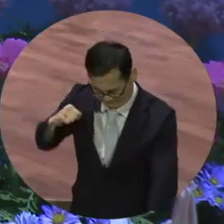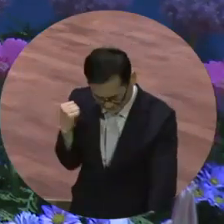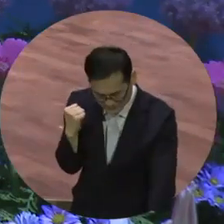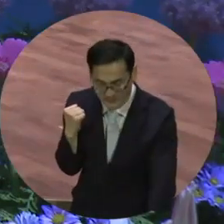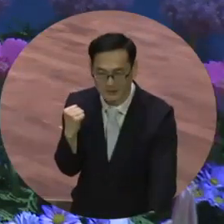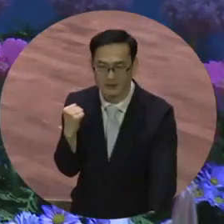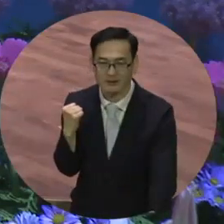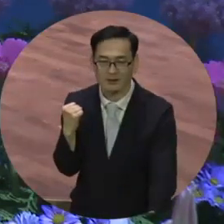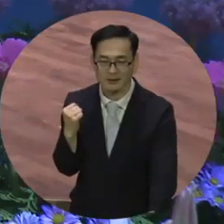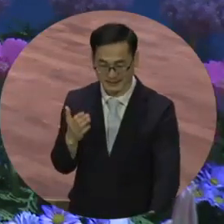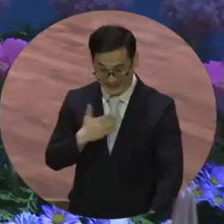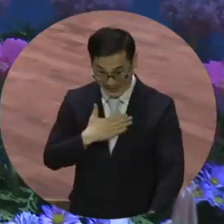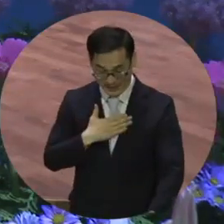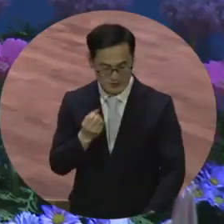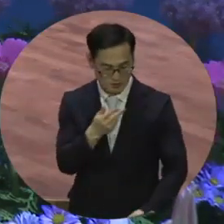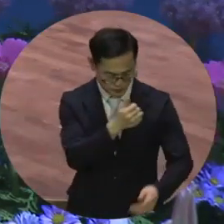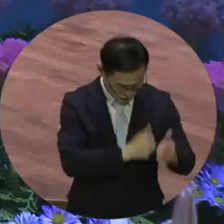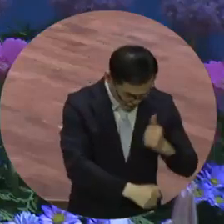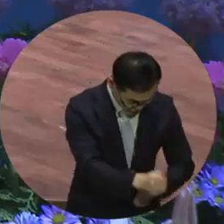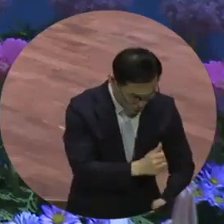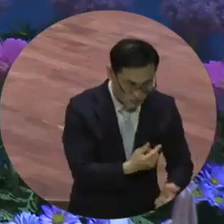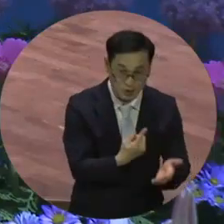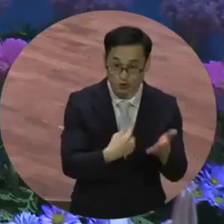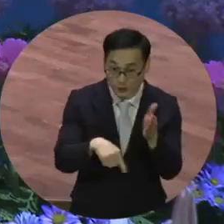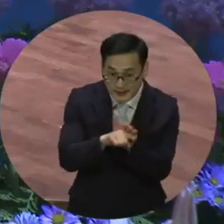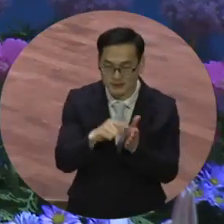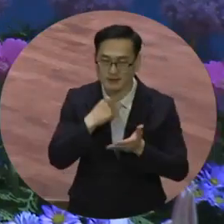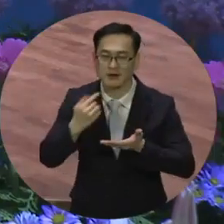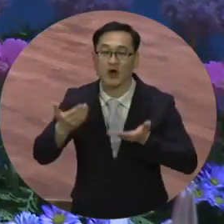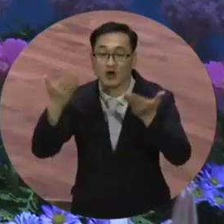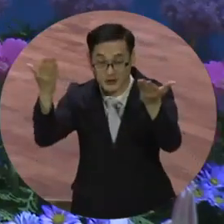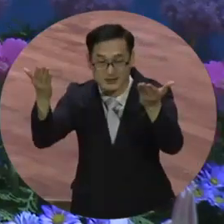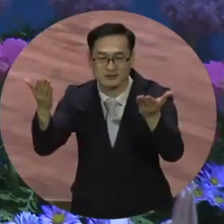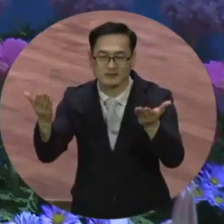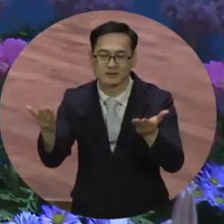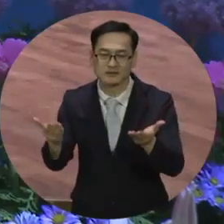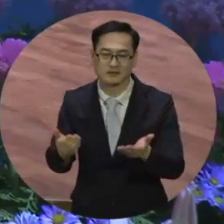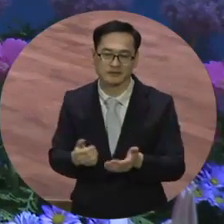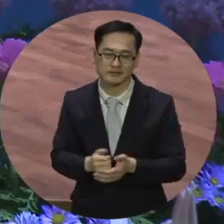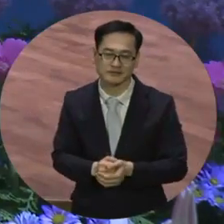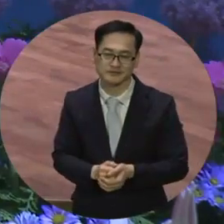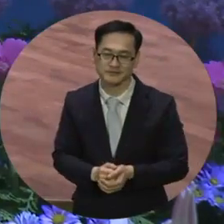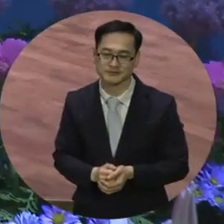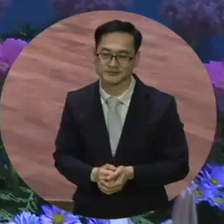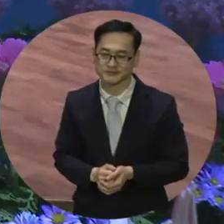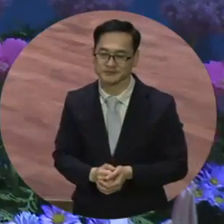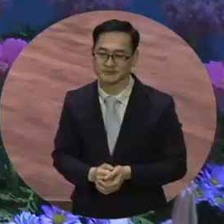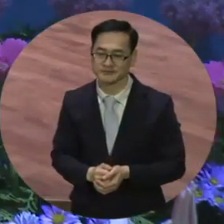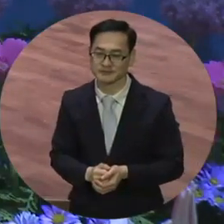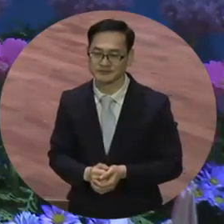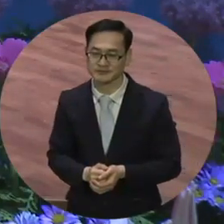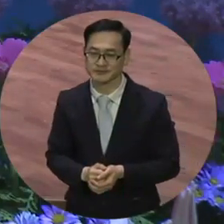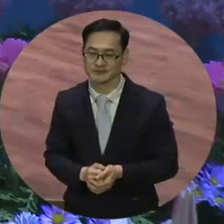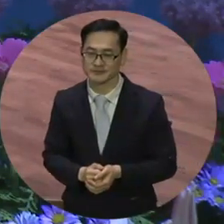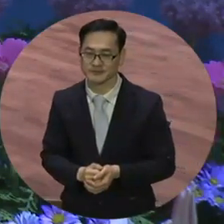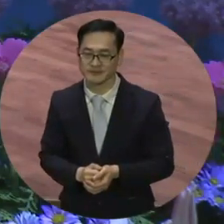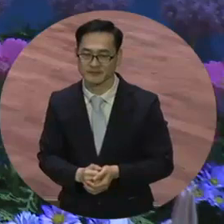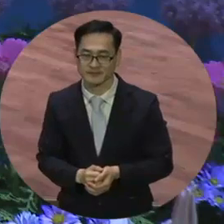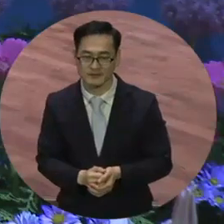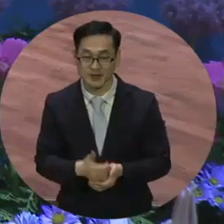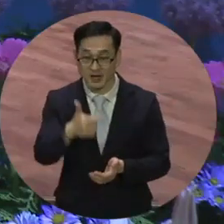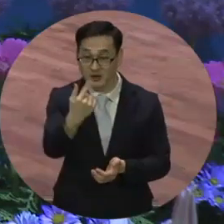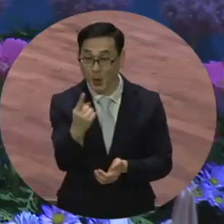나와 내 후손을 위해서. 아멘. 노아가 방주 지을 때 너와 너 후손을 위해서, 너를